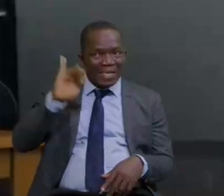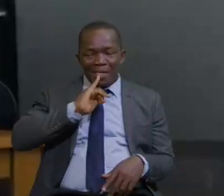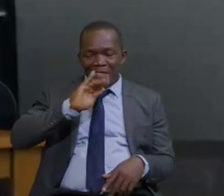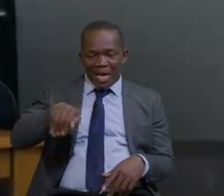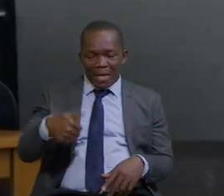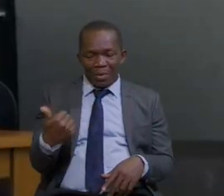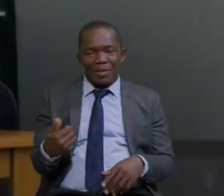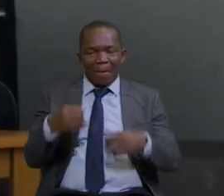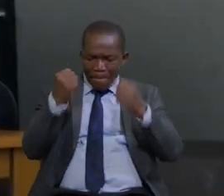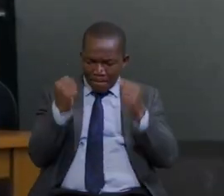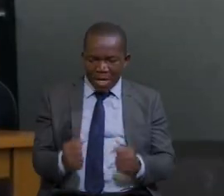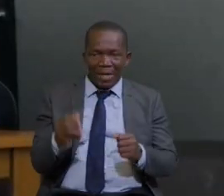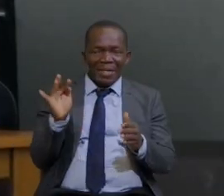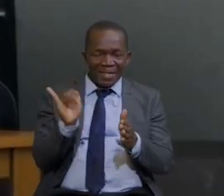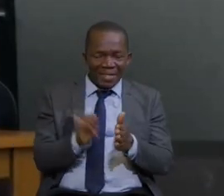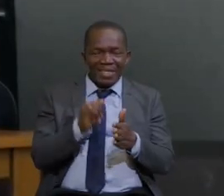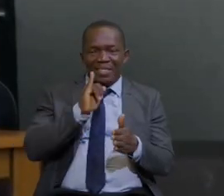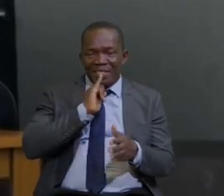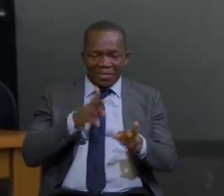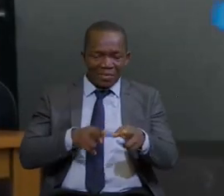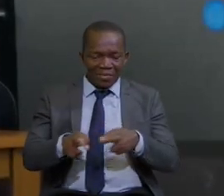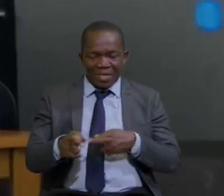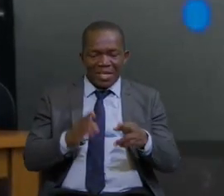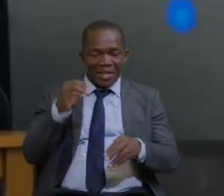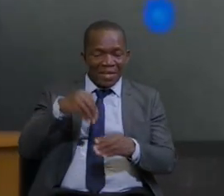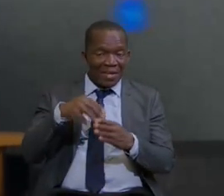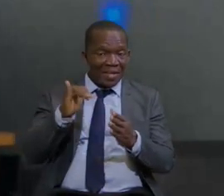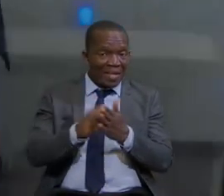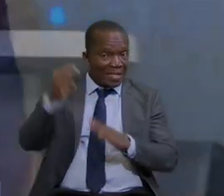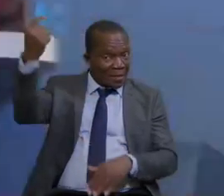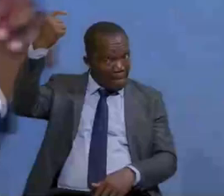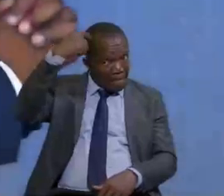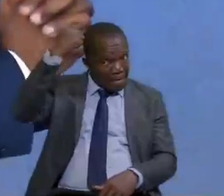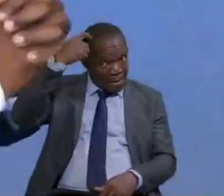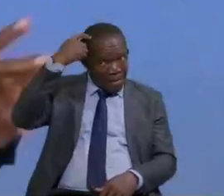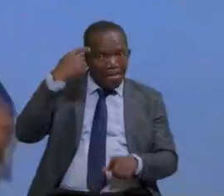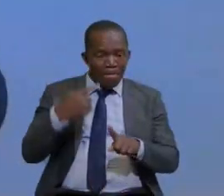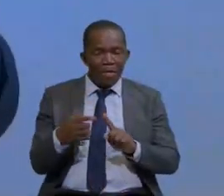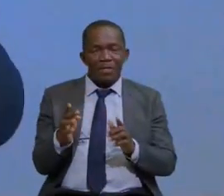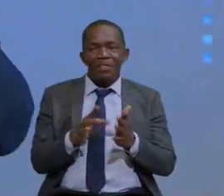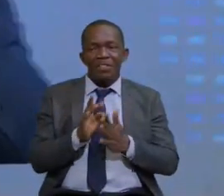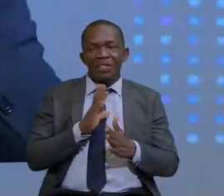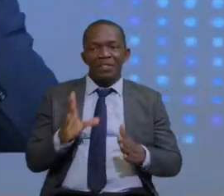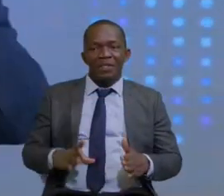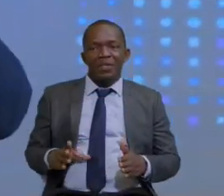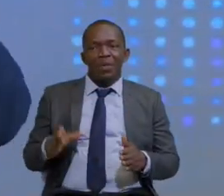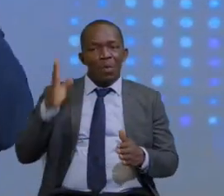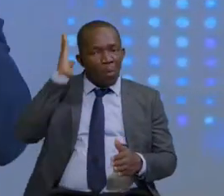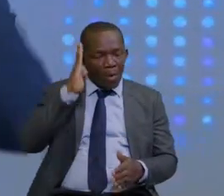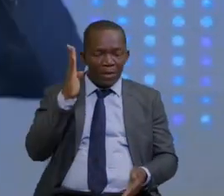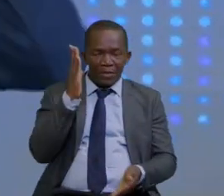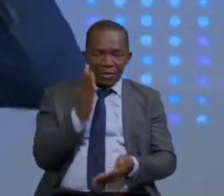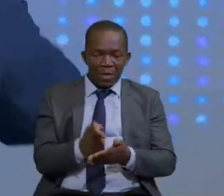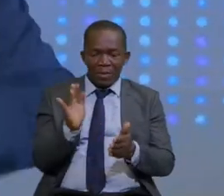et qui arrête, suspend toute leur capacité parce qu'une puissance contraire à